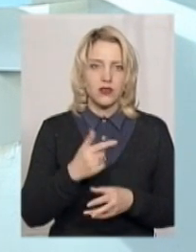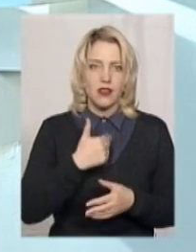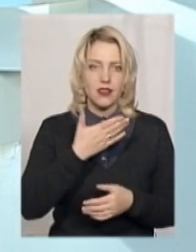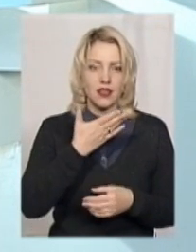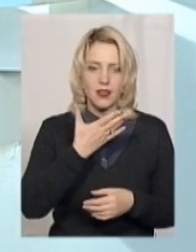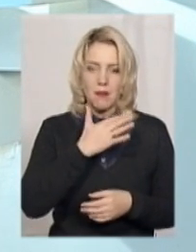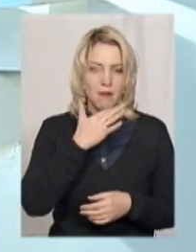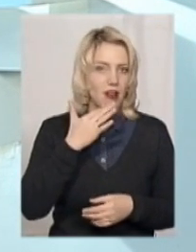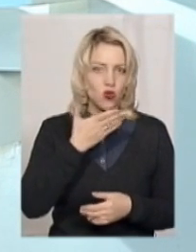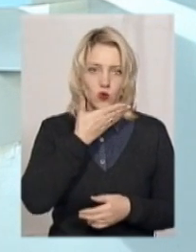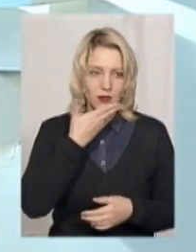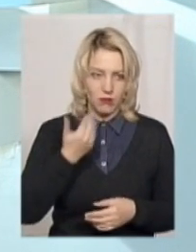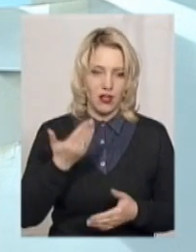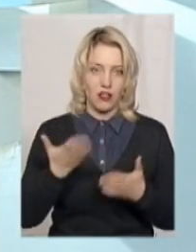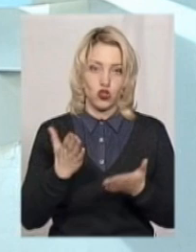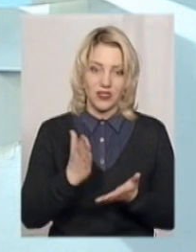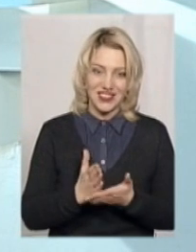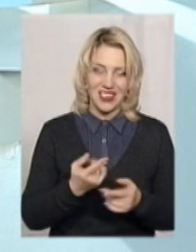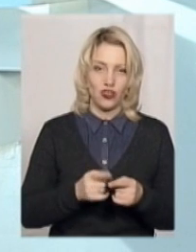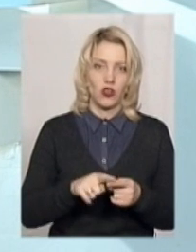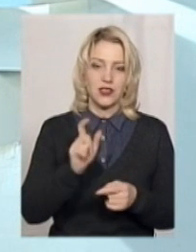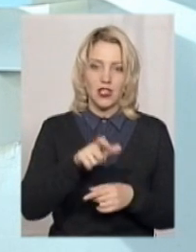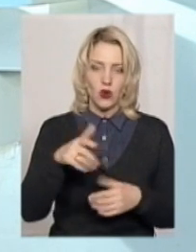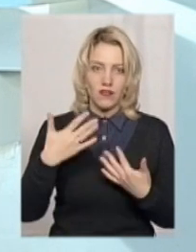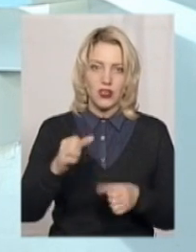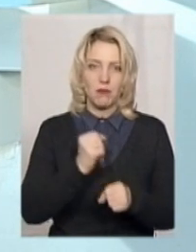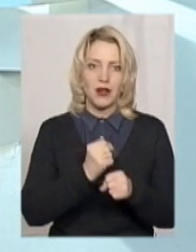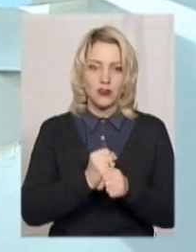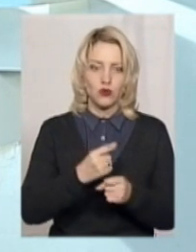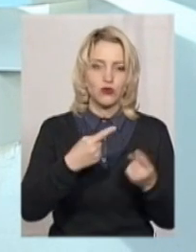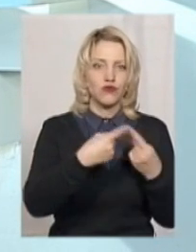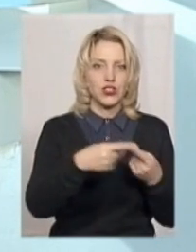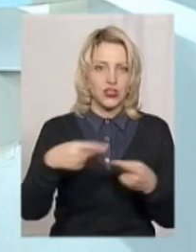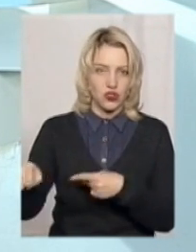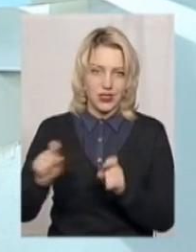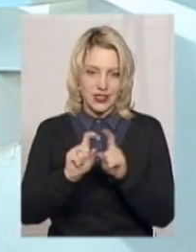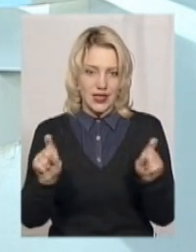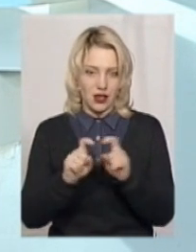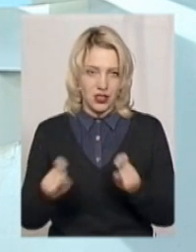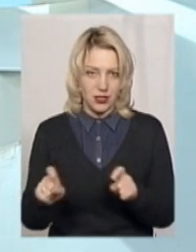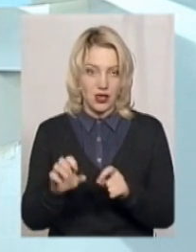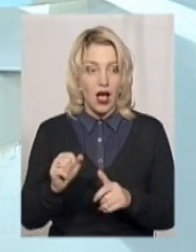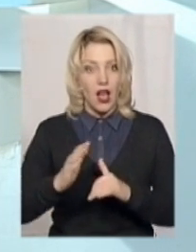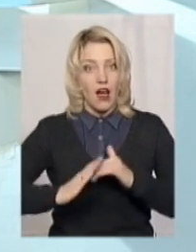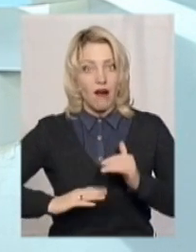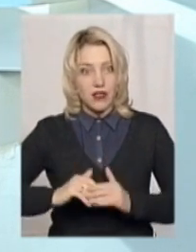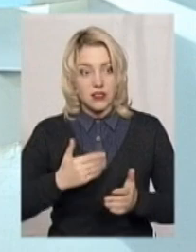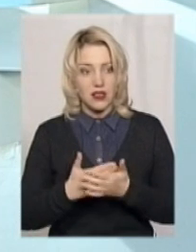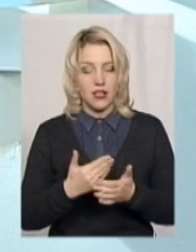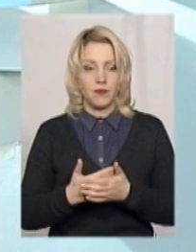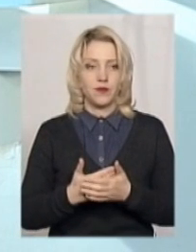не так багато. Якщо є, то вони вже працюють по закладах. А фахівців,